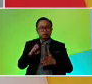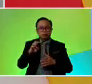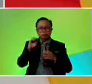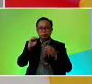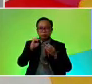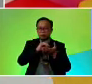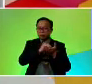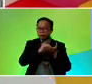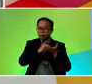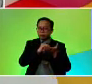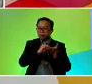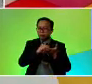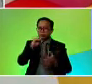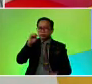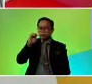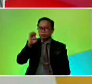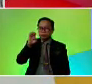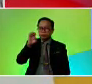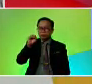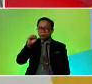perasaan orang lain